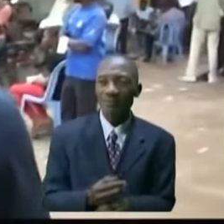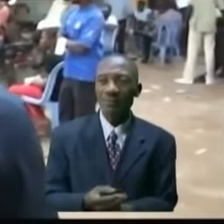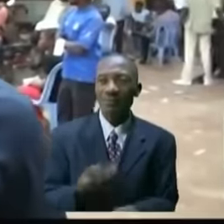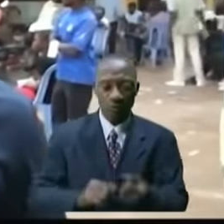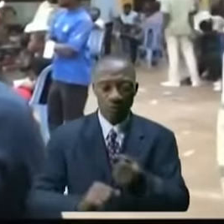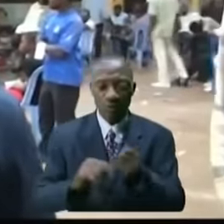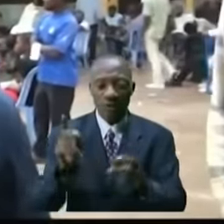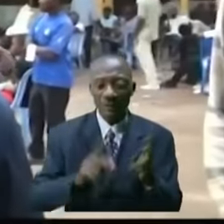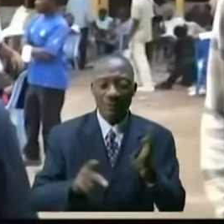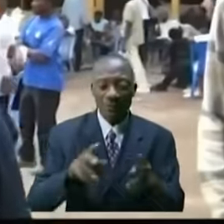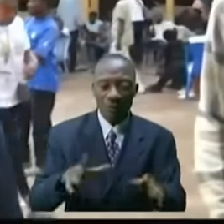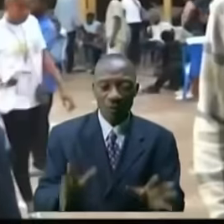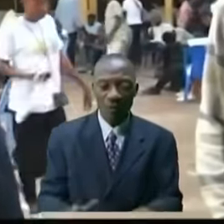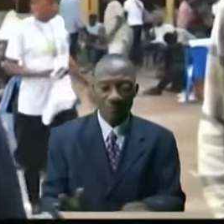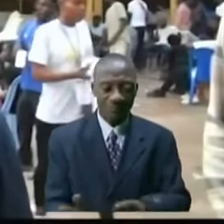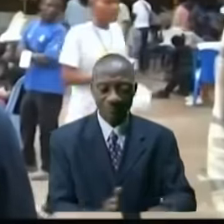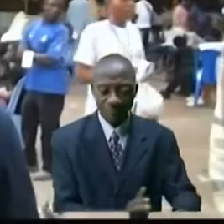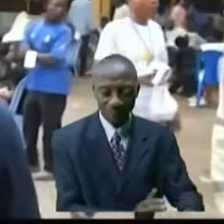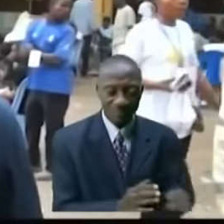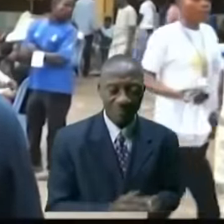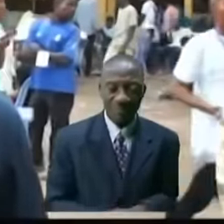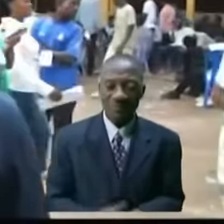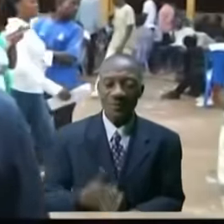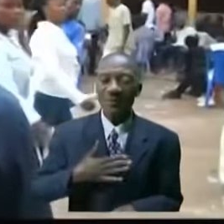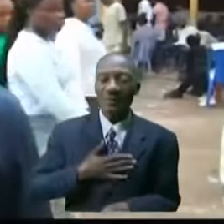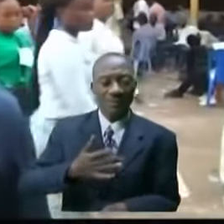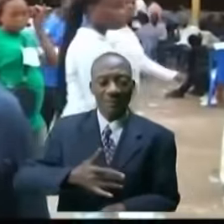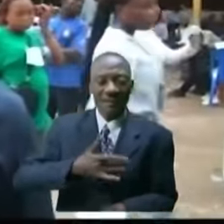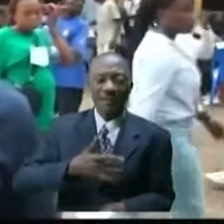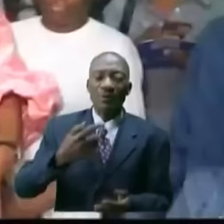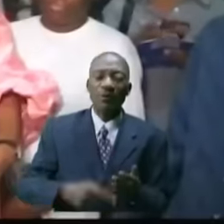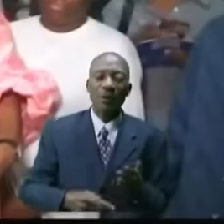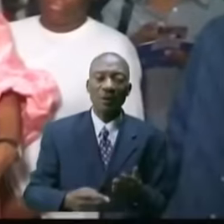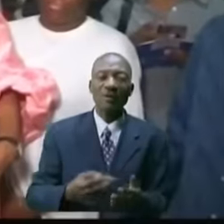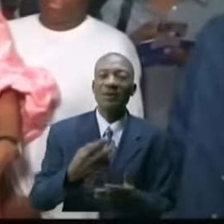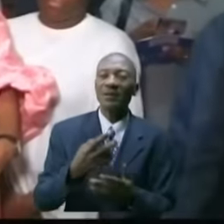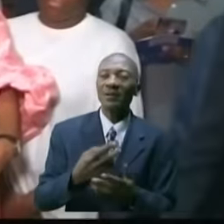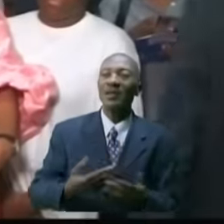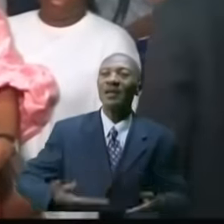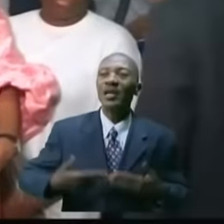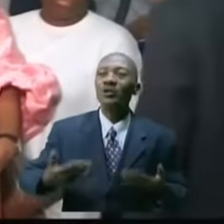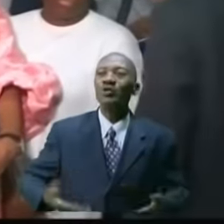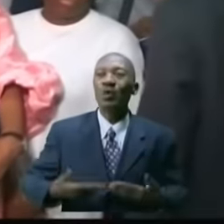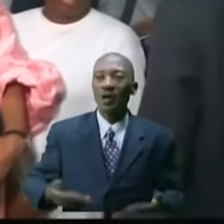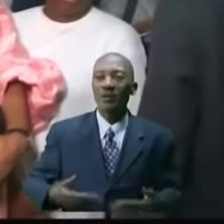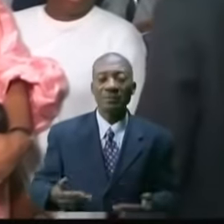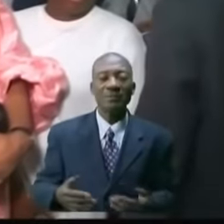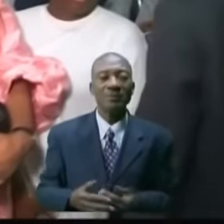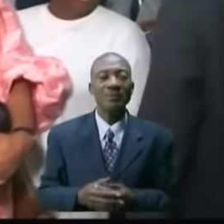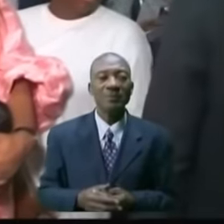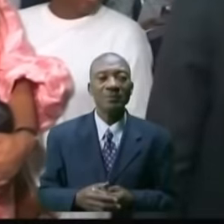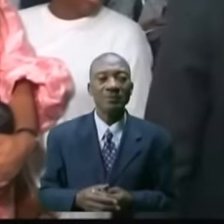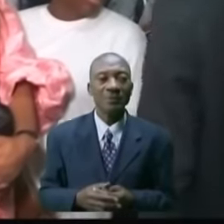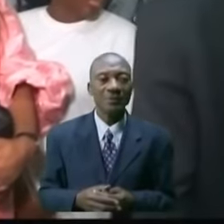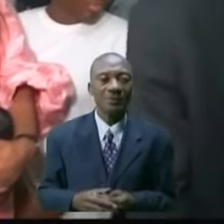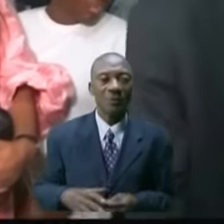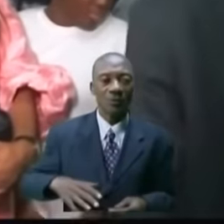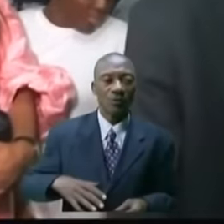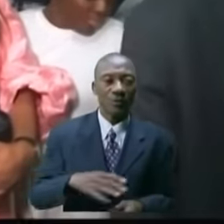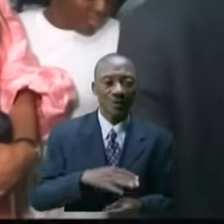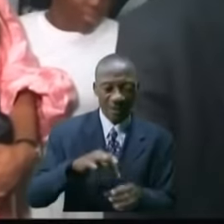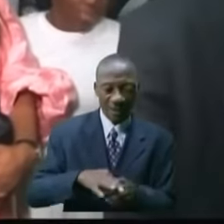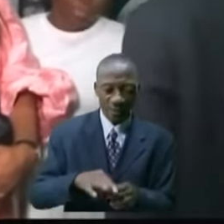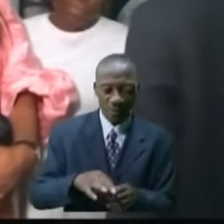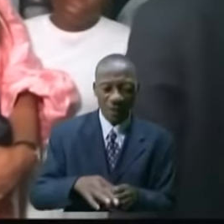joie et surtout la conviction qu'on vient d'accomplir quelque chose de grand et